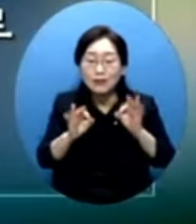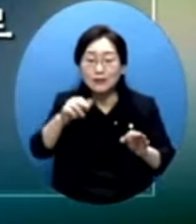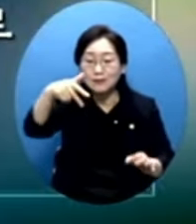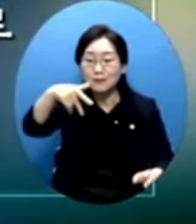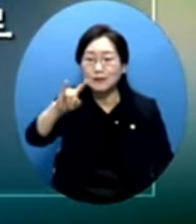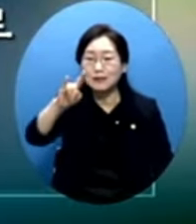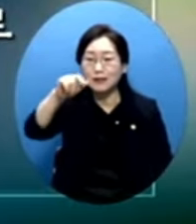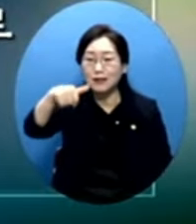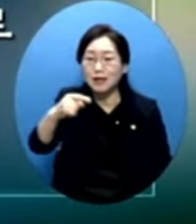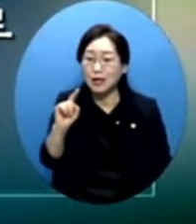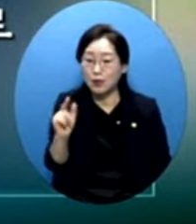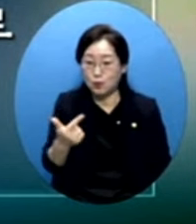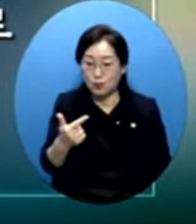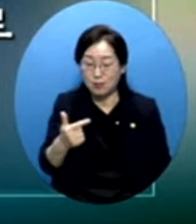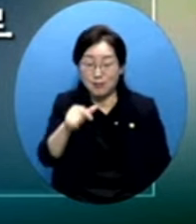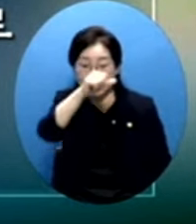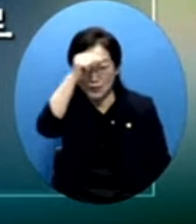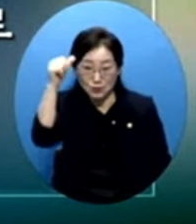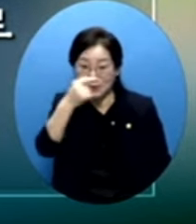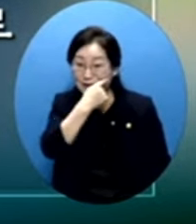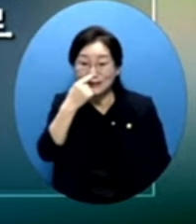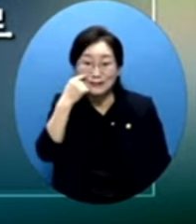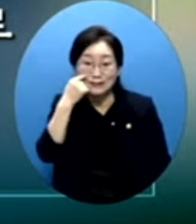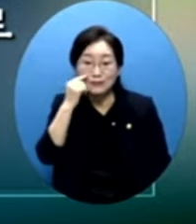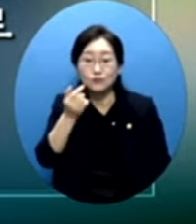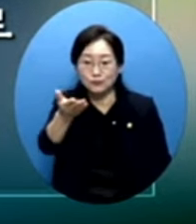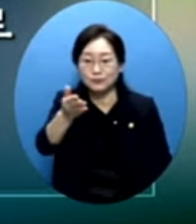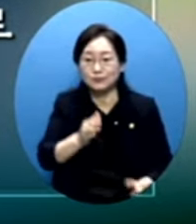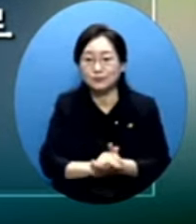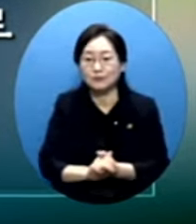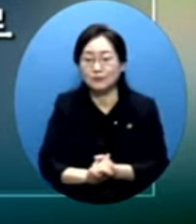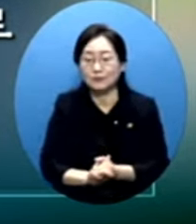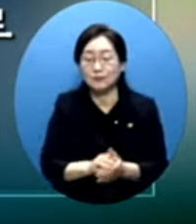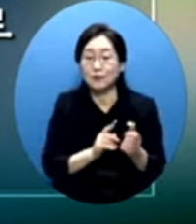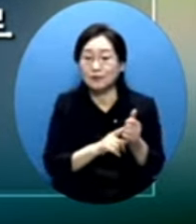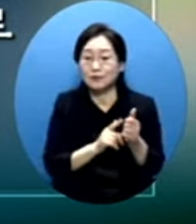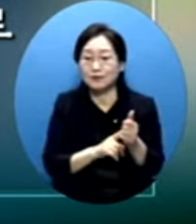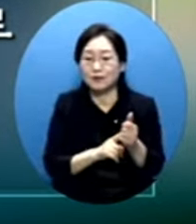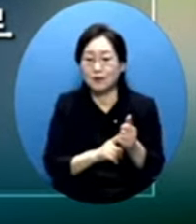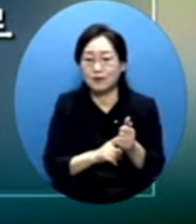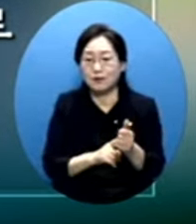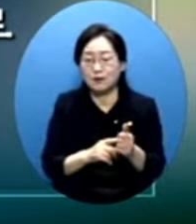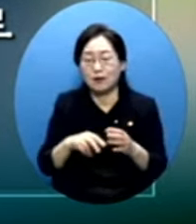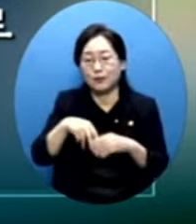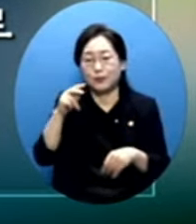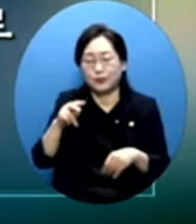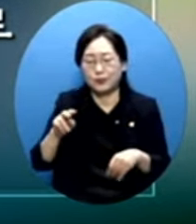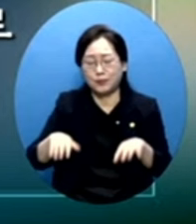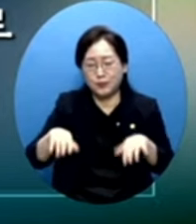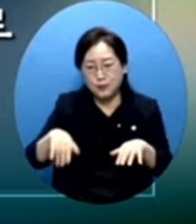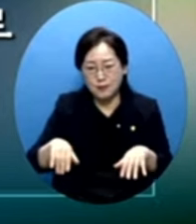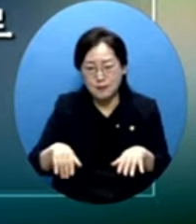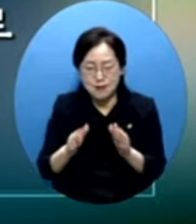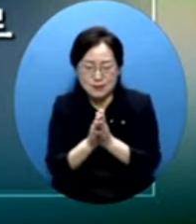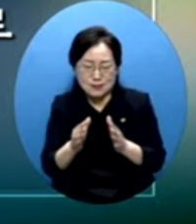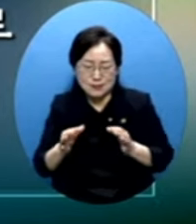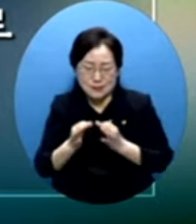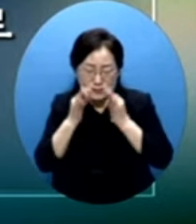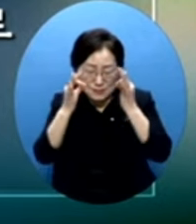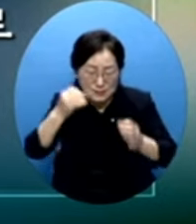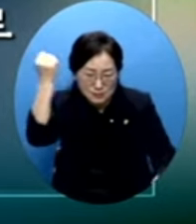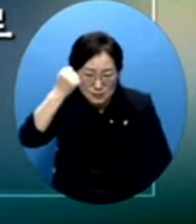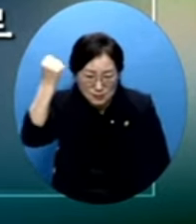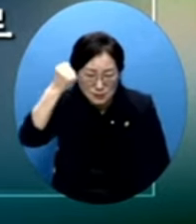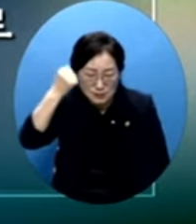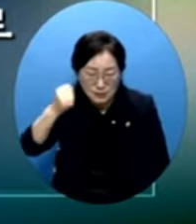장로님 간증을 드리길 원합니다 이분은 맨손으로 시작해서 7천 발기 신앙으로 치킨 프랜차이즈